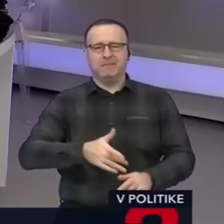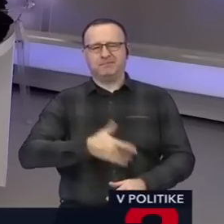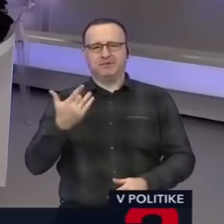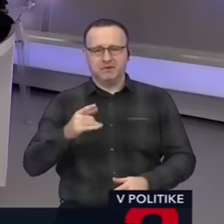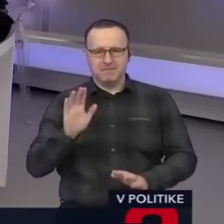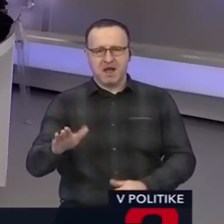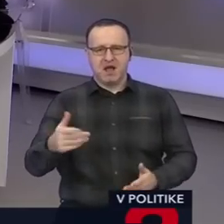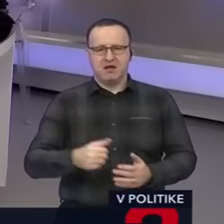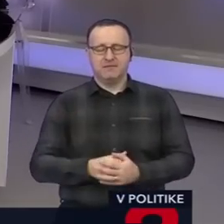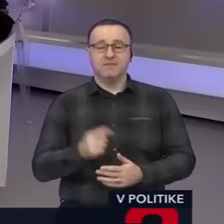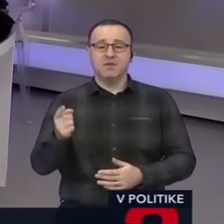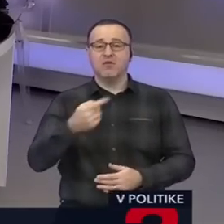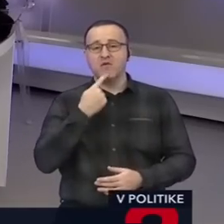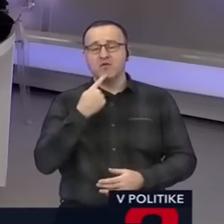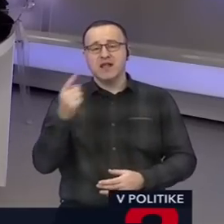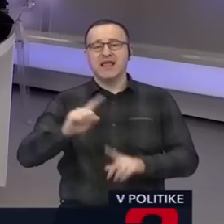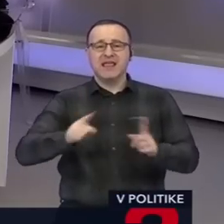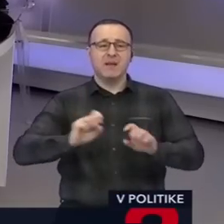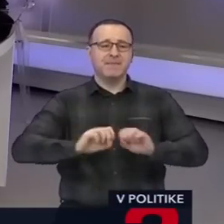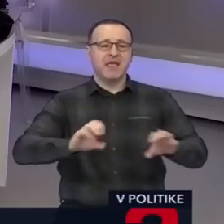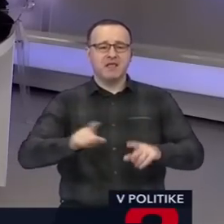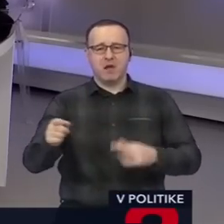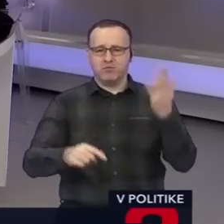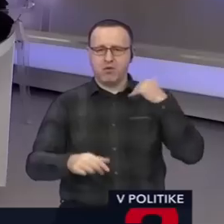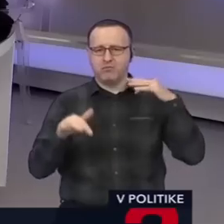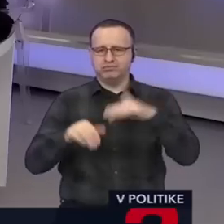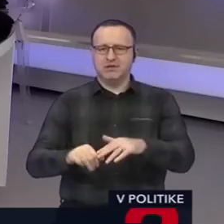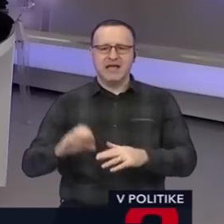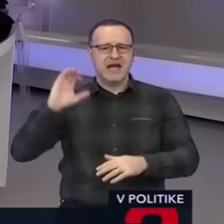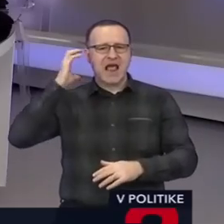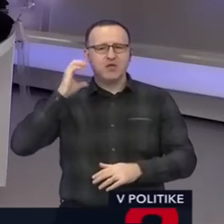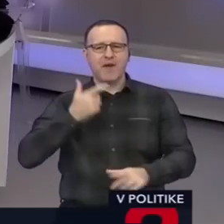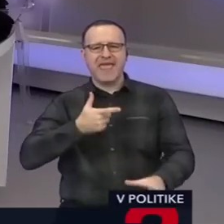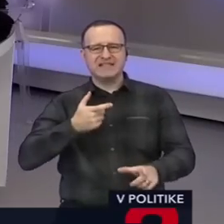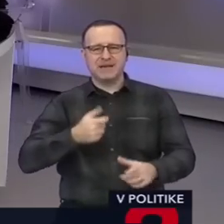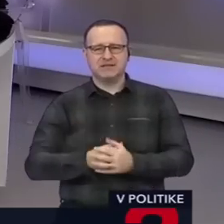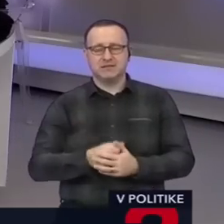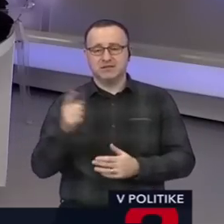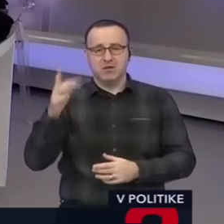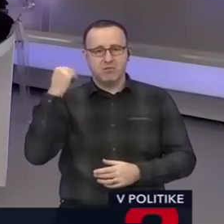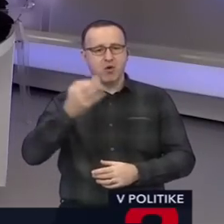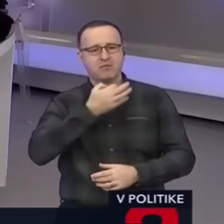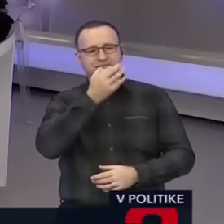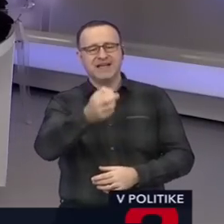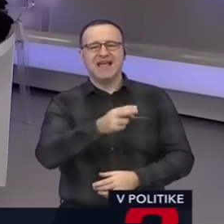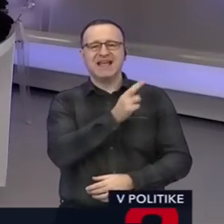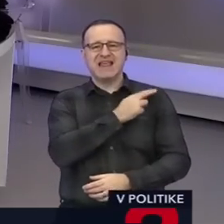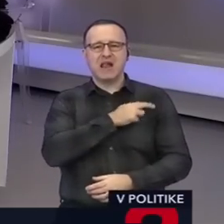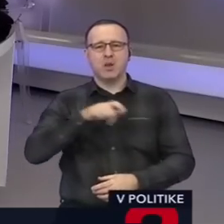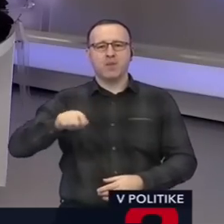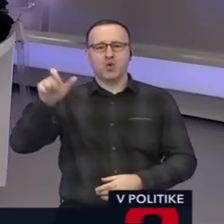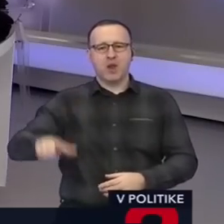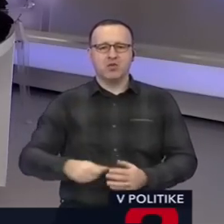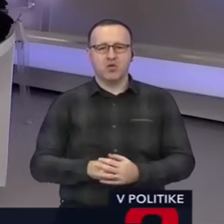aj v iných médiách, keď ste boli na debate napríklad v Radio Express, že ste oslovili generálneho prokurátora. Máte už